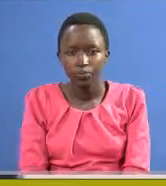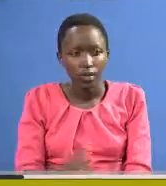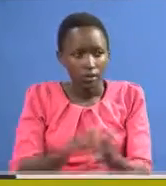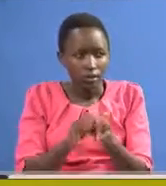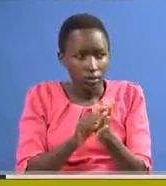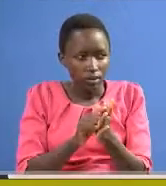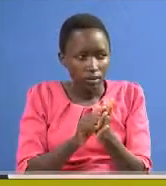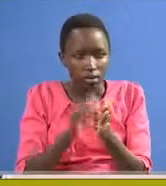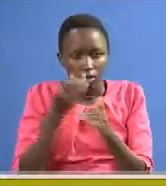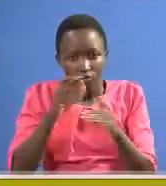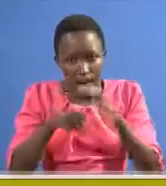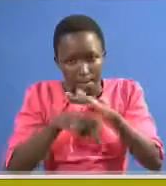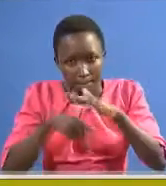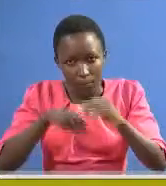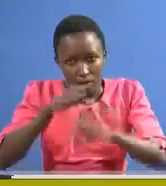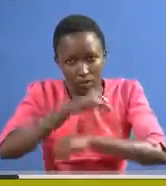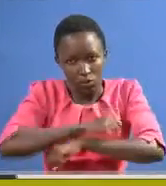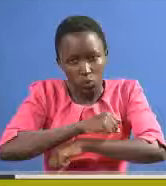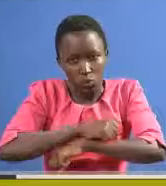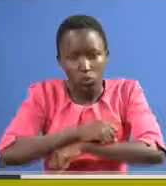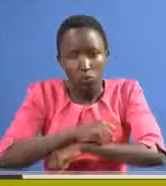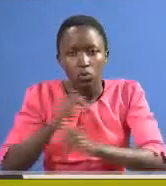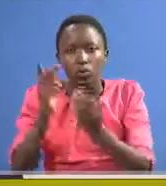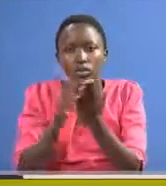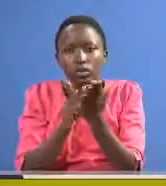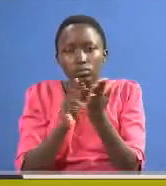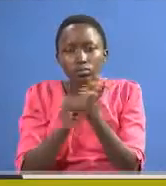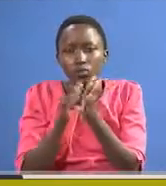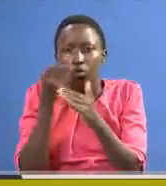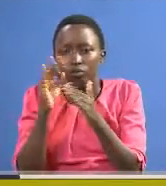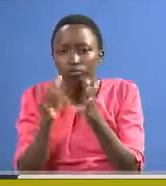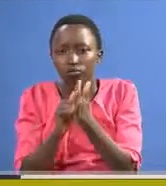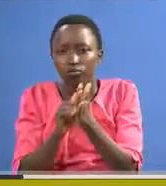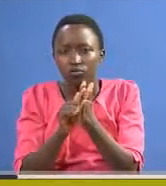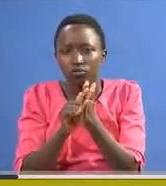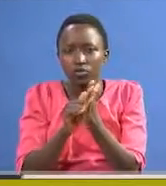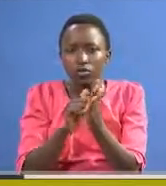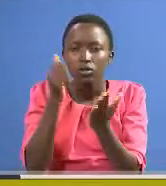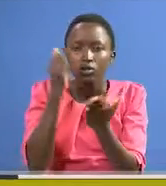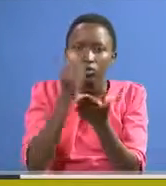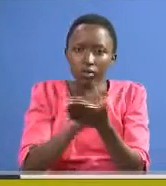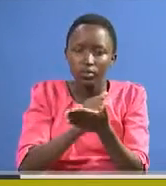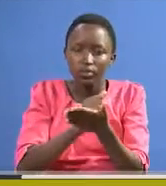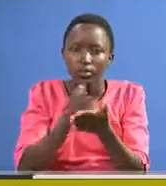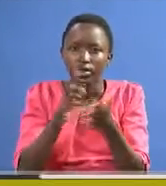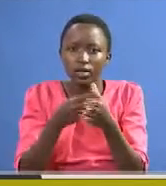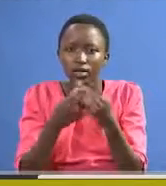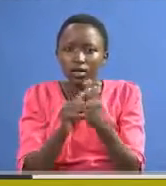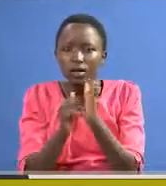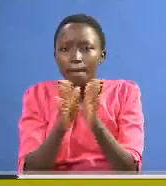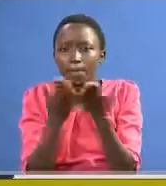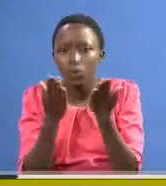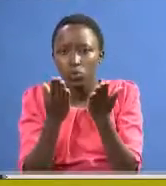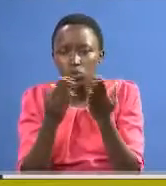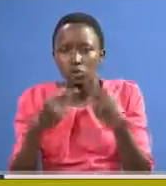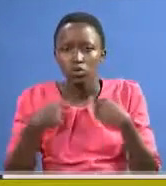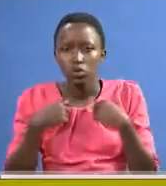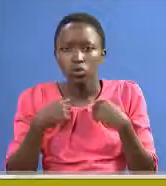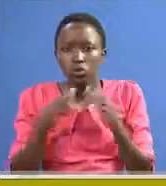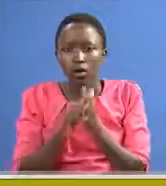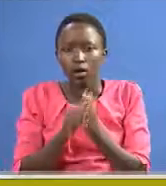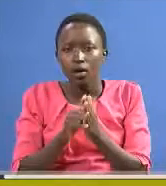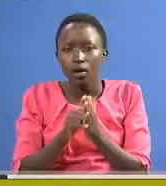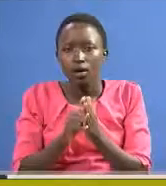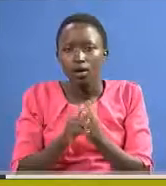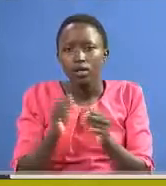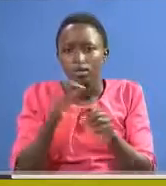Tulipokuwa katika shule ya chekechea, wavile wetu walikuwa kiaka alama katika vifaa vyetu vya shule kama vile vyombo, vitabu na hata sare ili kusaidia